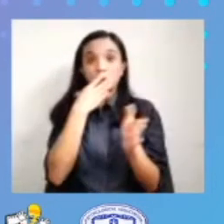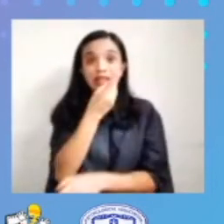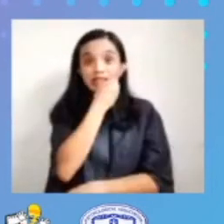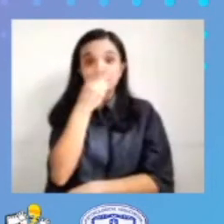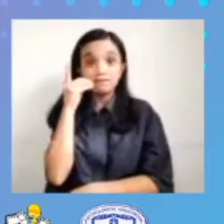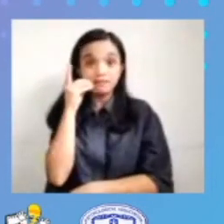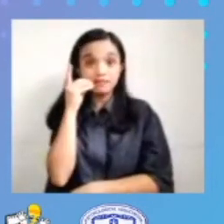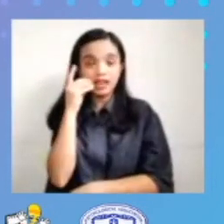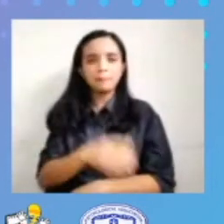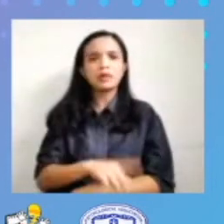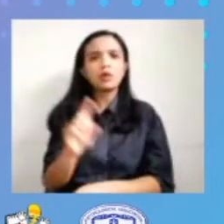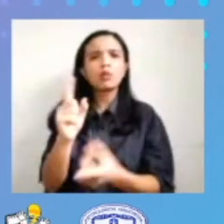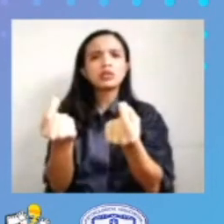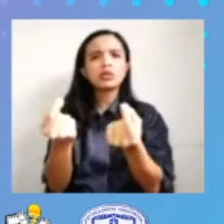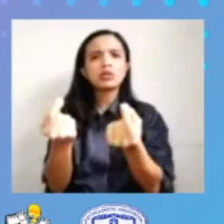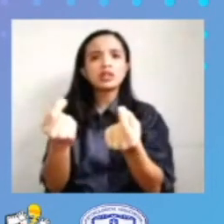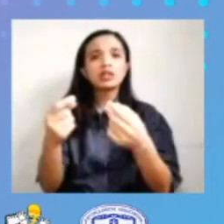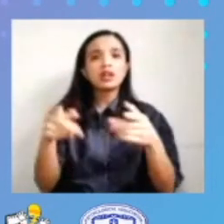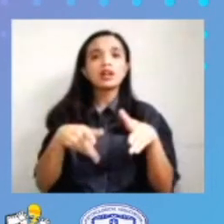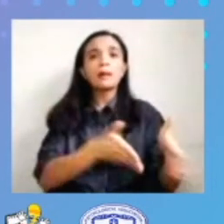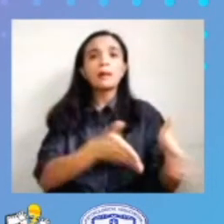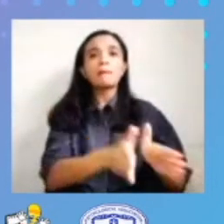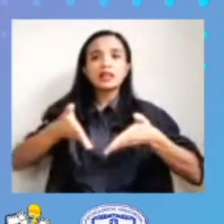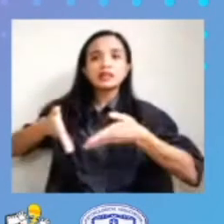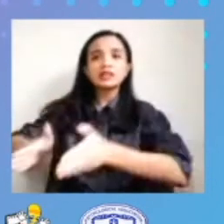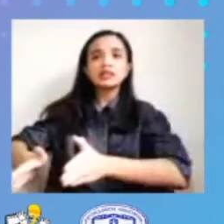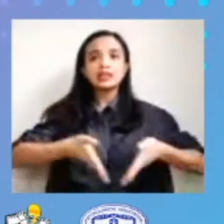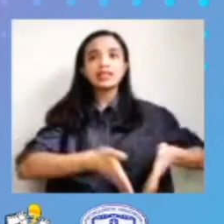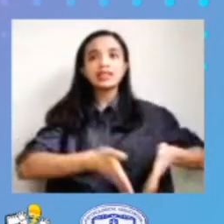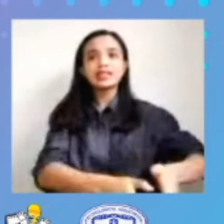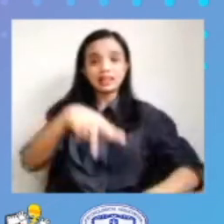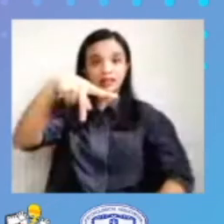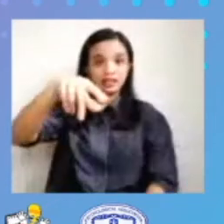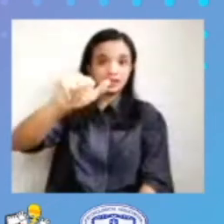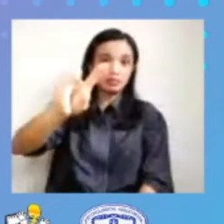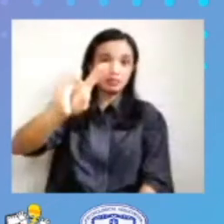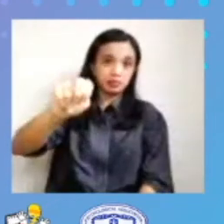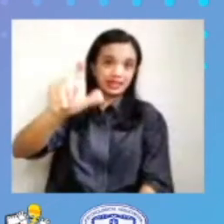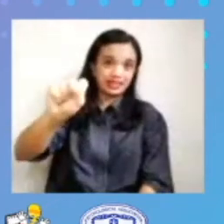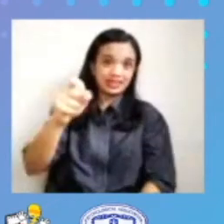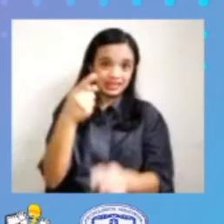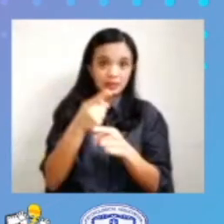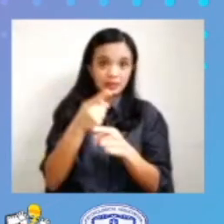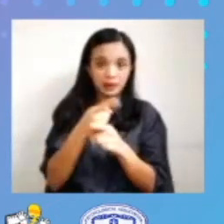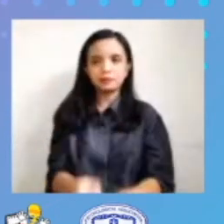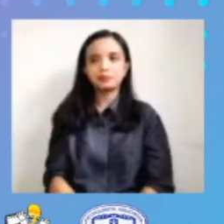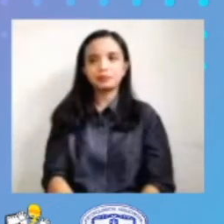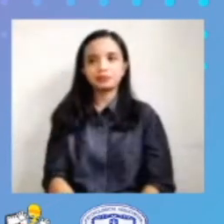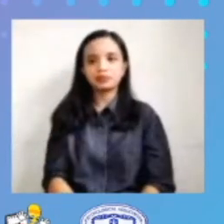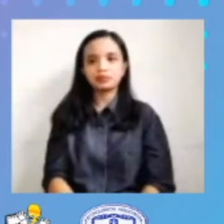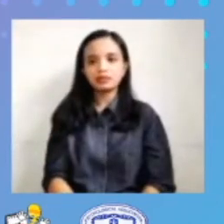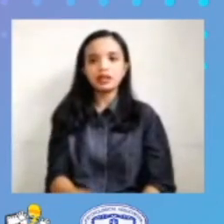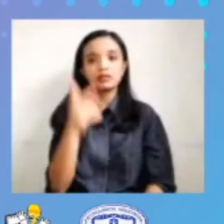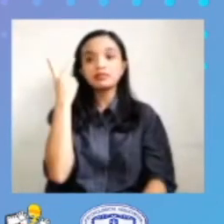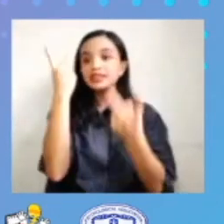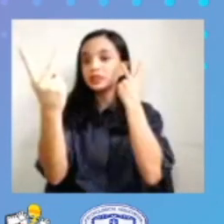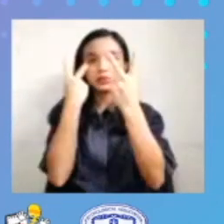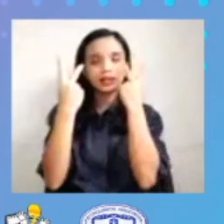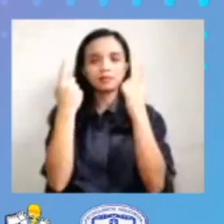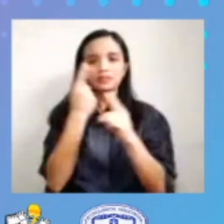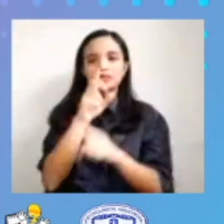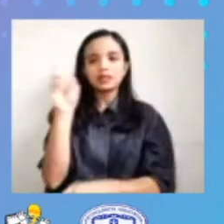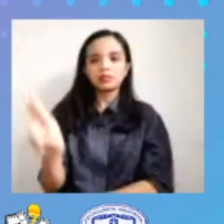resistensya, your capacity to fight off itong COVID, itong flu. Kaya nga 'di ba, ang sabi, isa